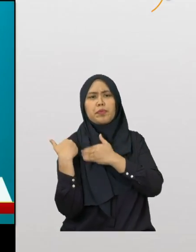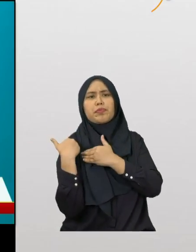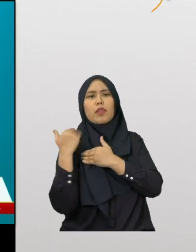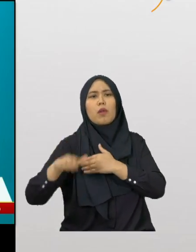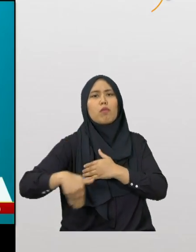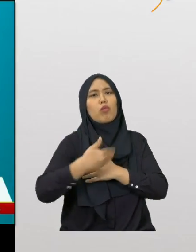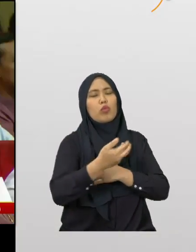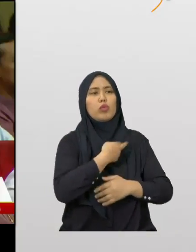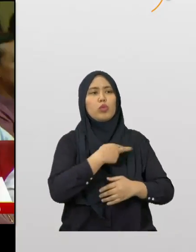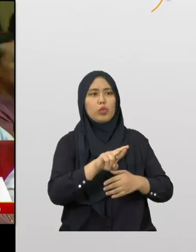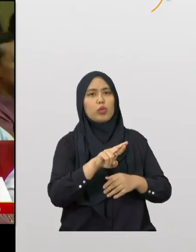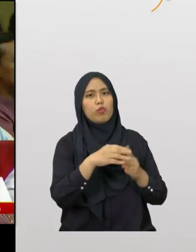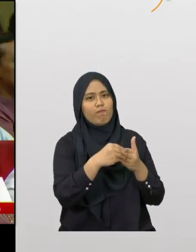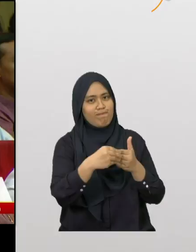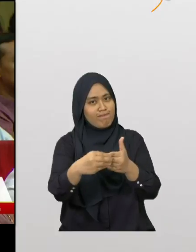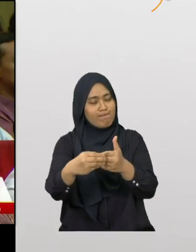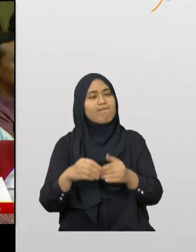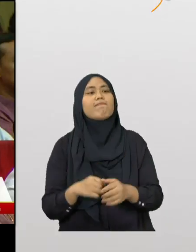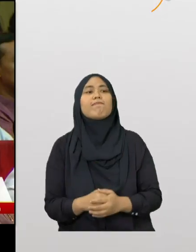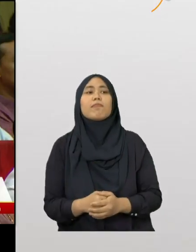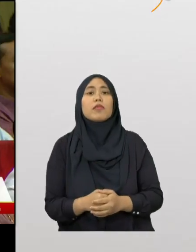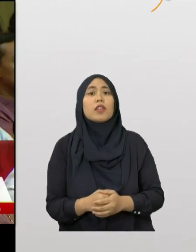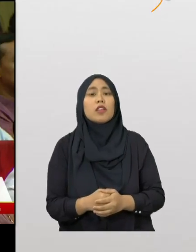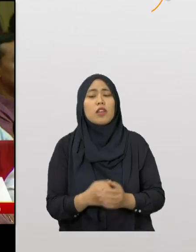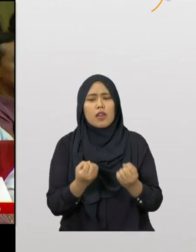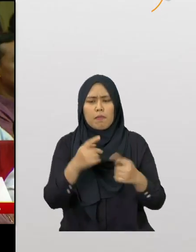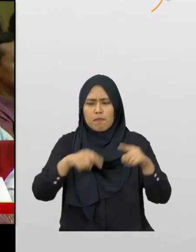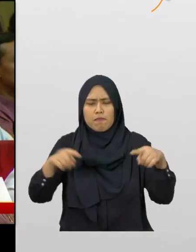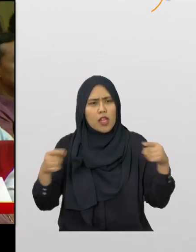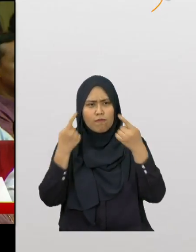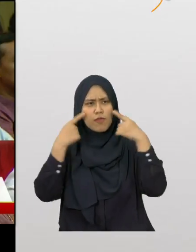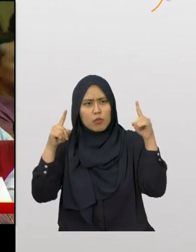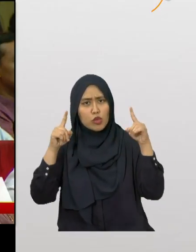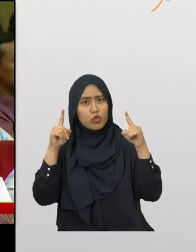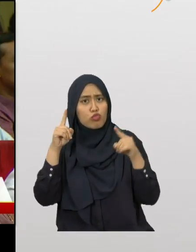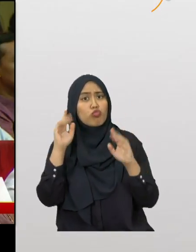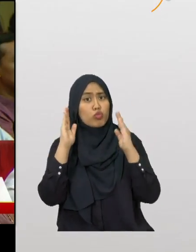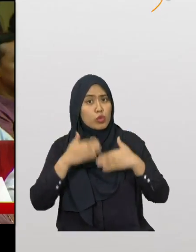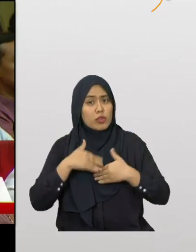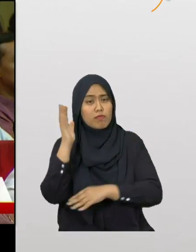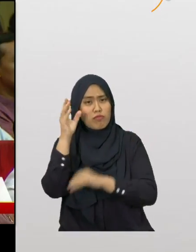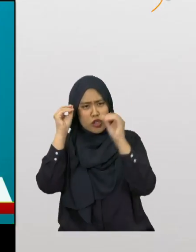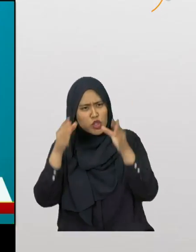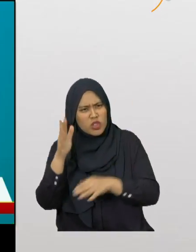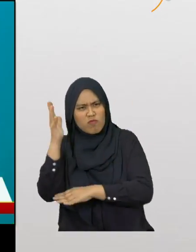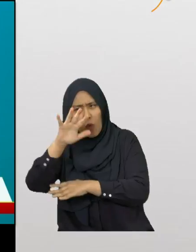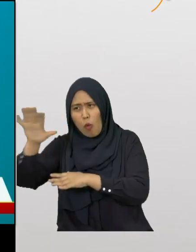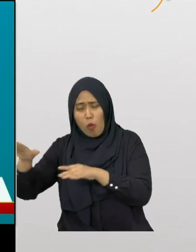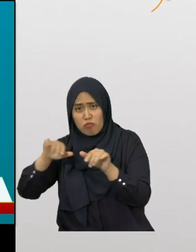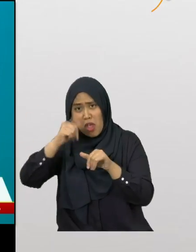agama. Ramai pemikir terkemuka dunia Islam telah ke sini di bawah program pelawat unggul